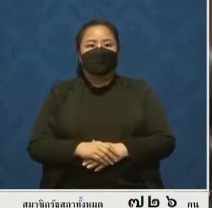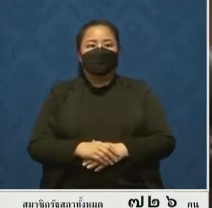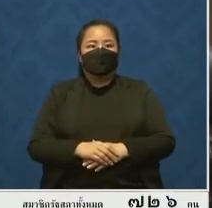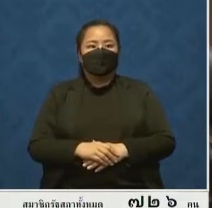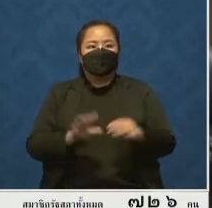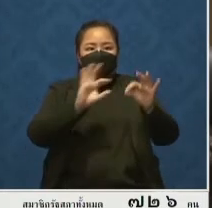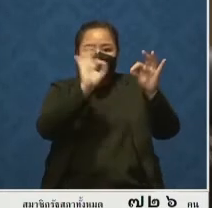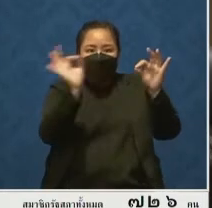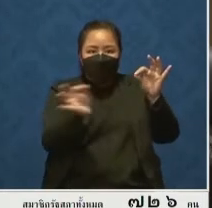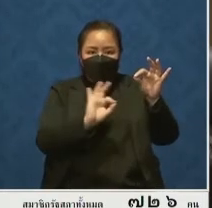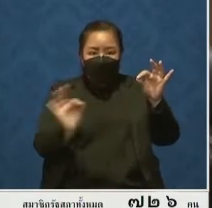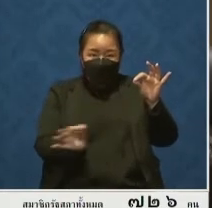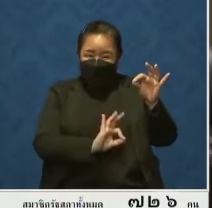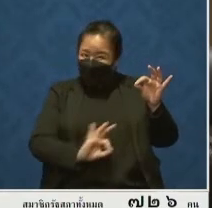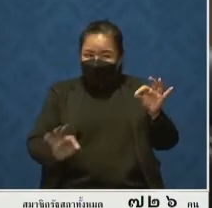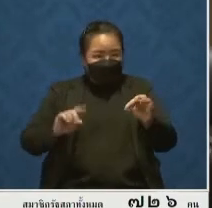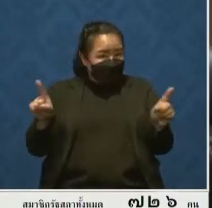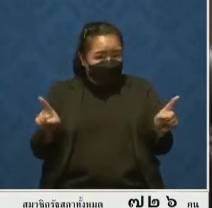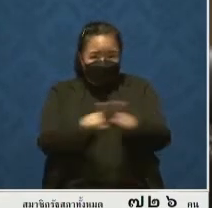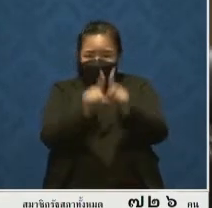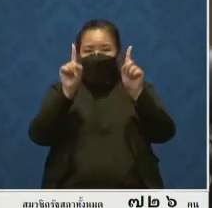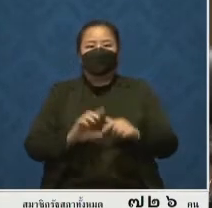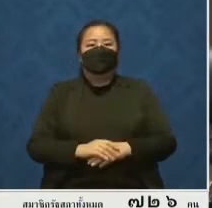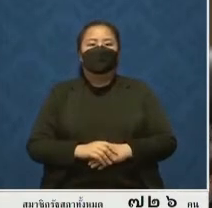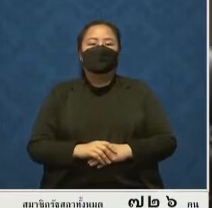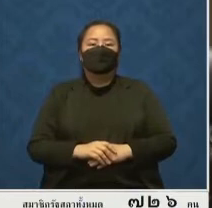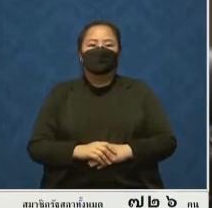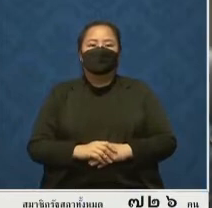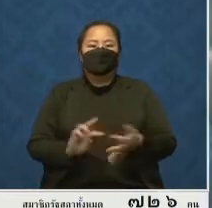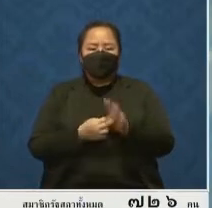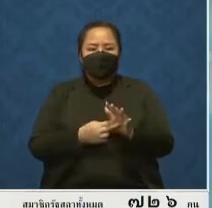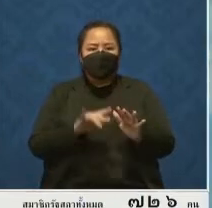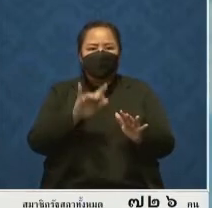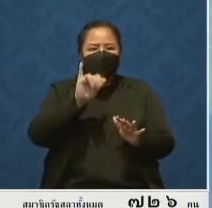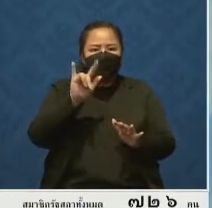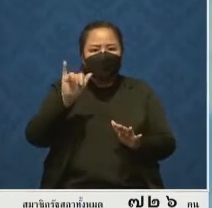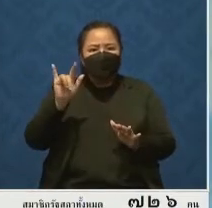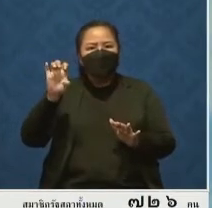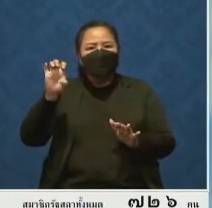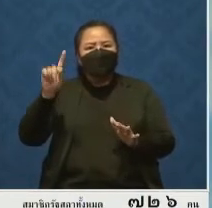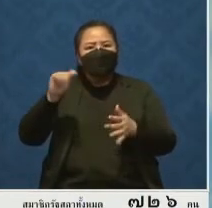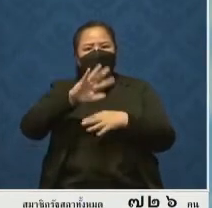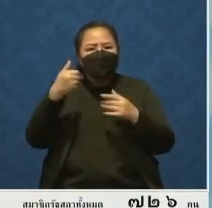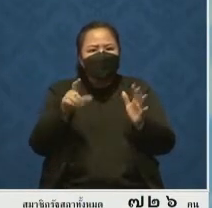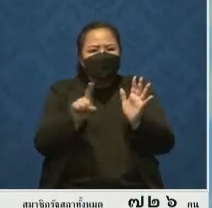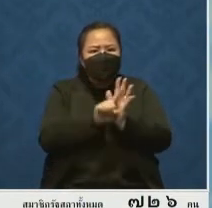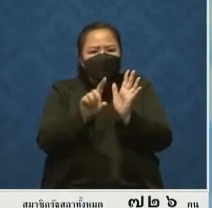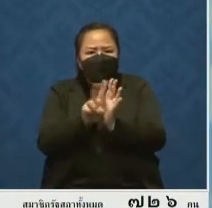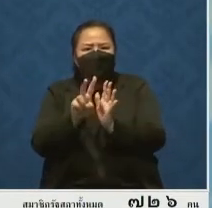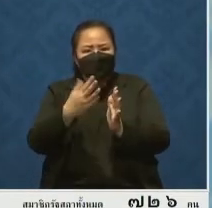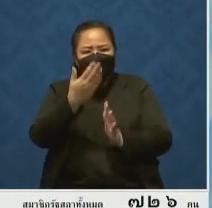ะครับแล้วเราจะลงมติกับกลุ่มนั้น2ครั้งมันก็กลายเป็นว่าผมเนี่ยกำลังจะลงมติโดยความชอบบุคคลผู้แปรย